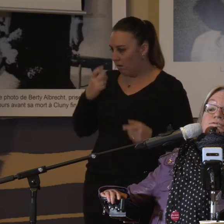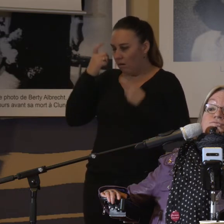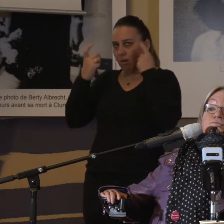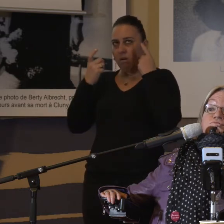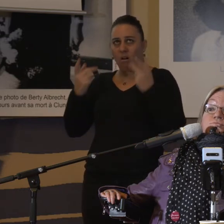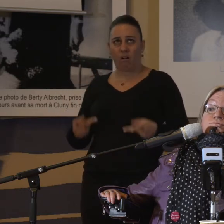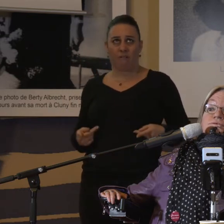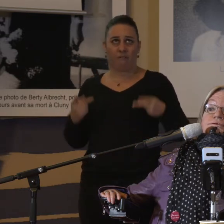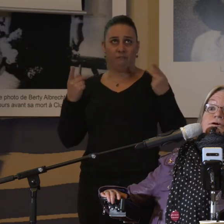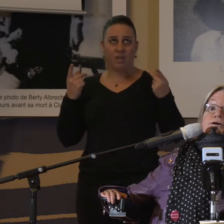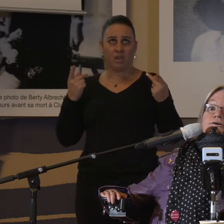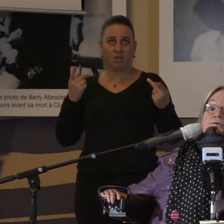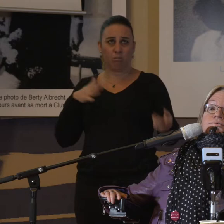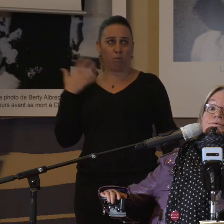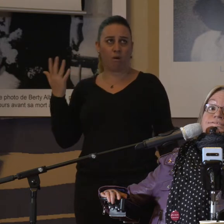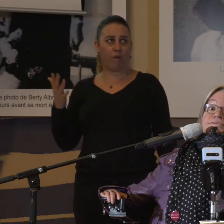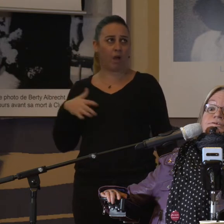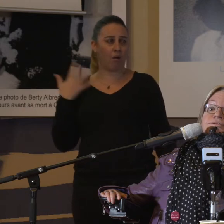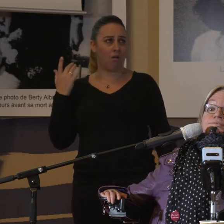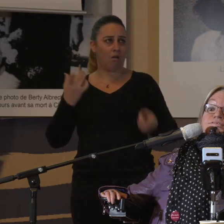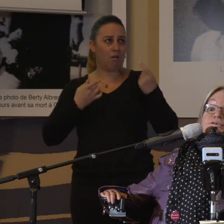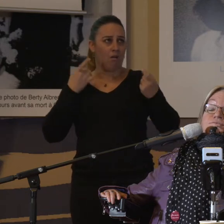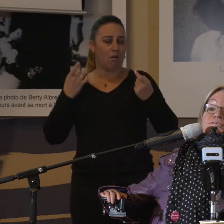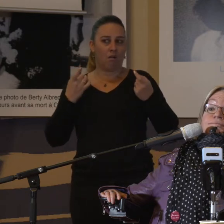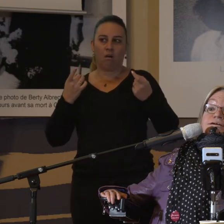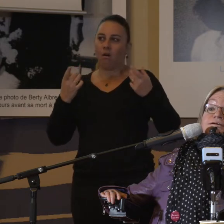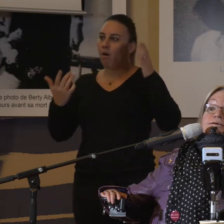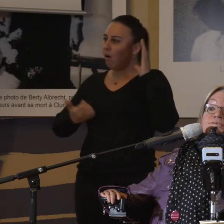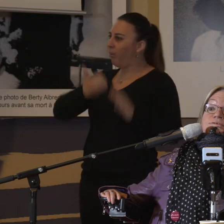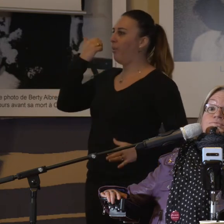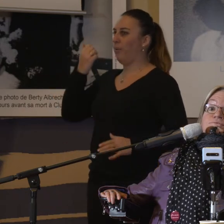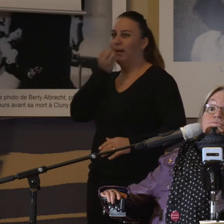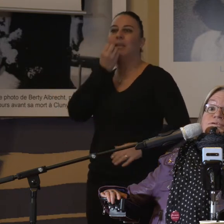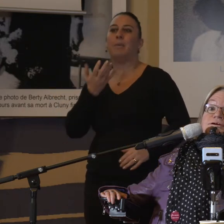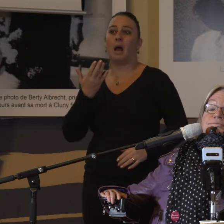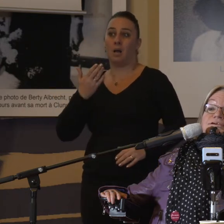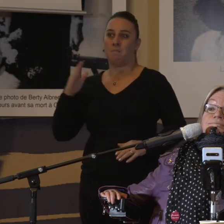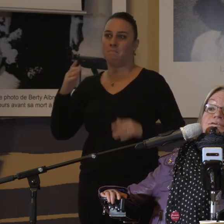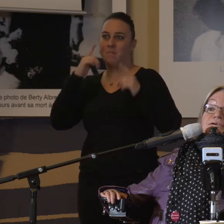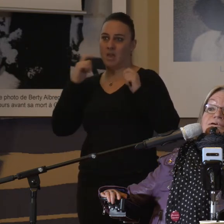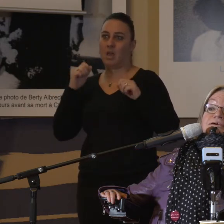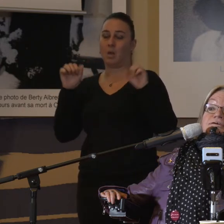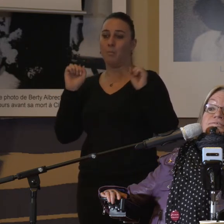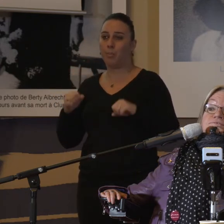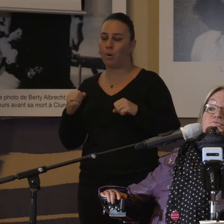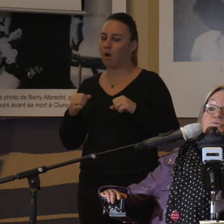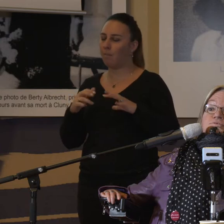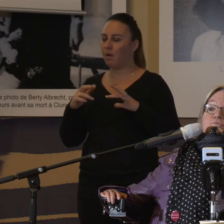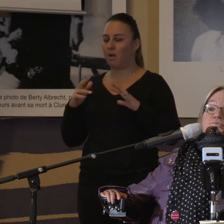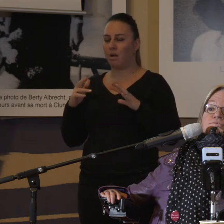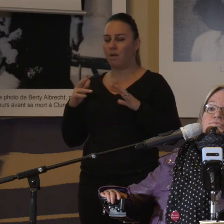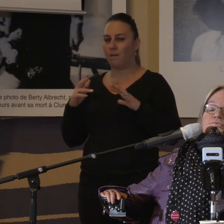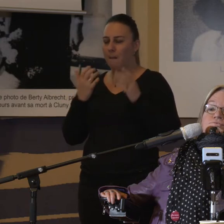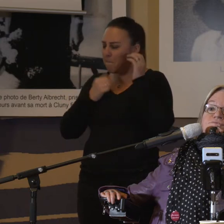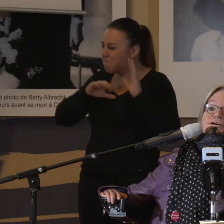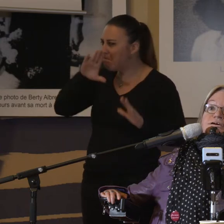d'exister devant tout le monde, c'est vrai que l'émancipation, c'est bien, mais ça peut être aussi un prix à payer. De se rendre